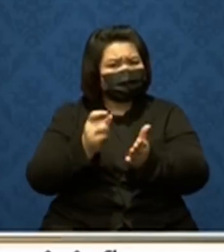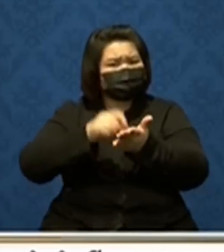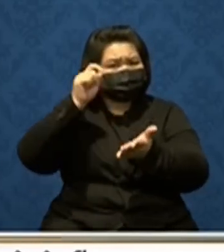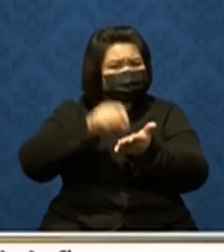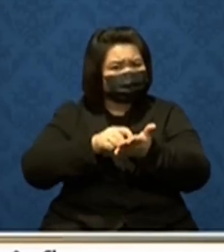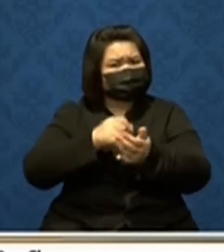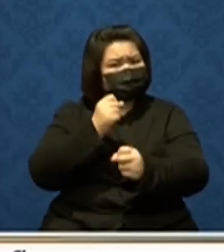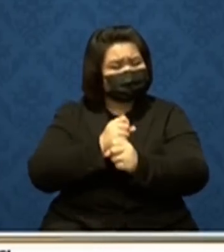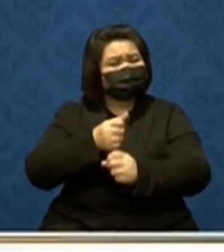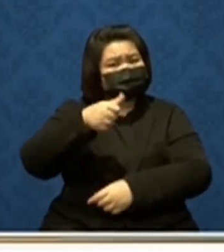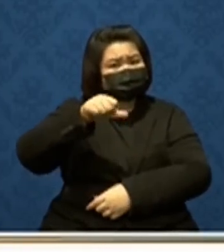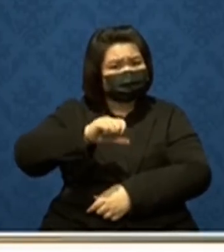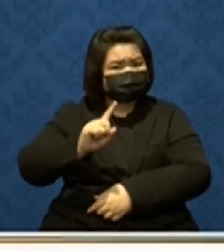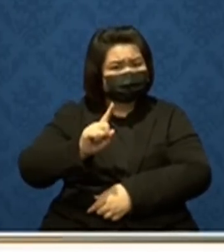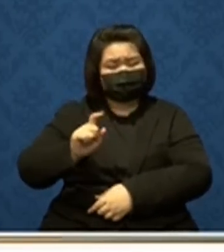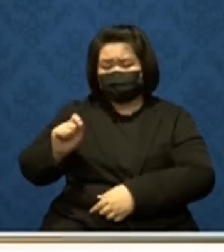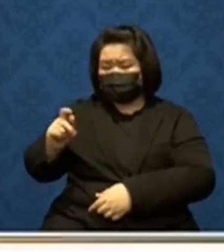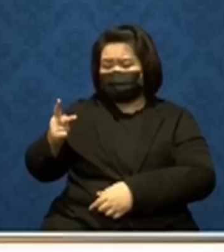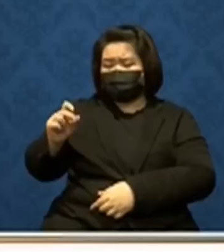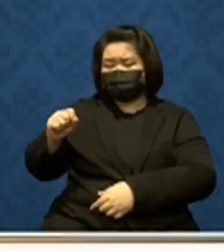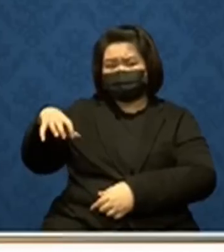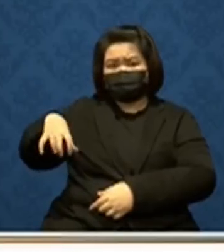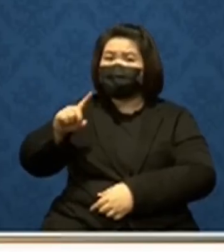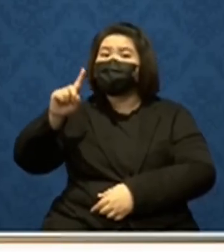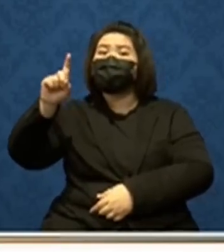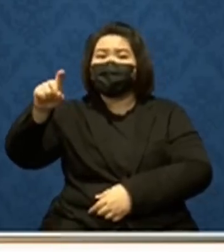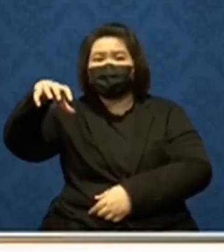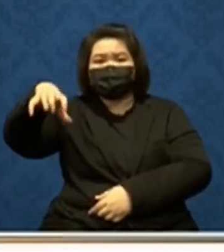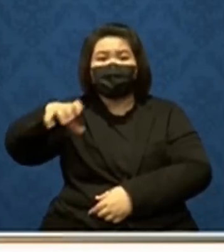สุดท้ายออกพ.ศ.ก็เลยต้องถามกฤษฎีกา